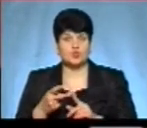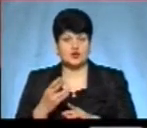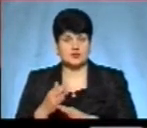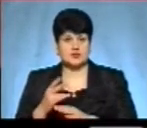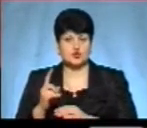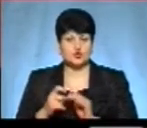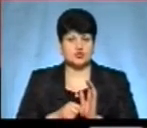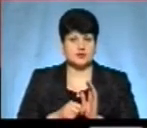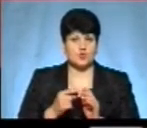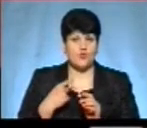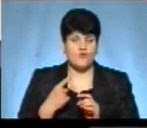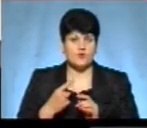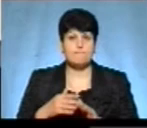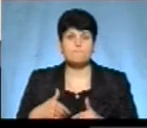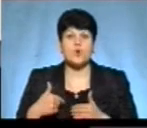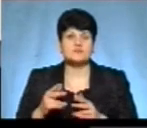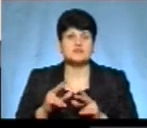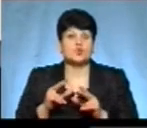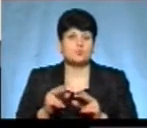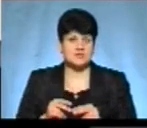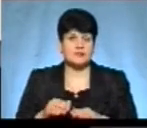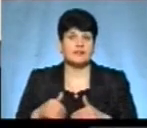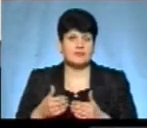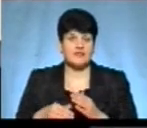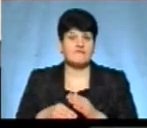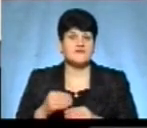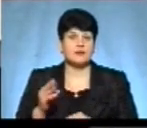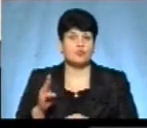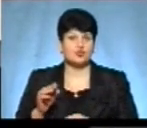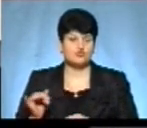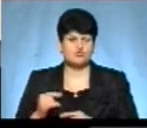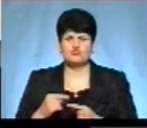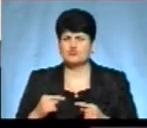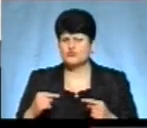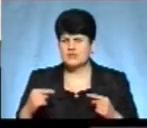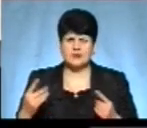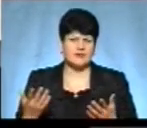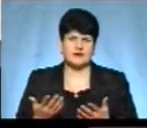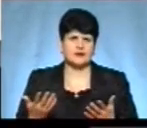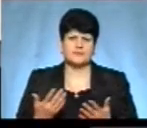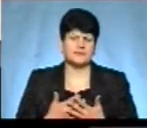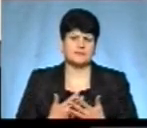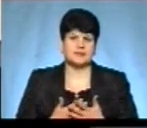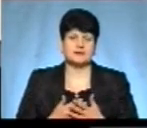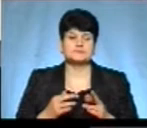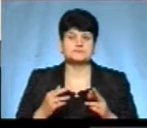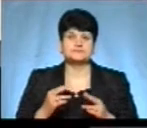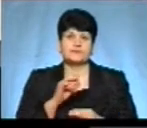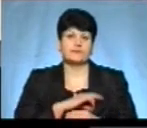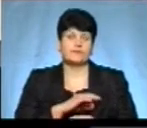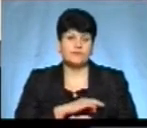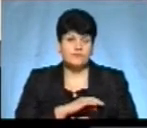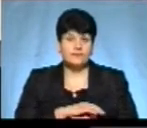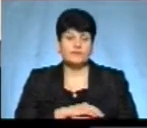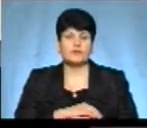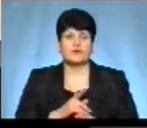160 говорить про те, що пропозиція, обіцянка або надання виборцю, тобто будь-яких, відповідно, скажімо так, неправомірної вигоди, яка пов'язана